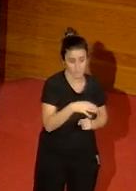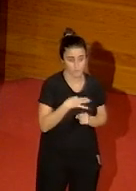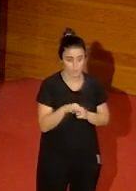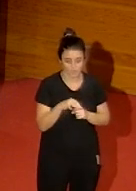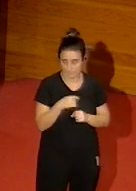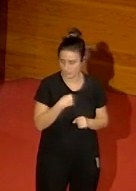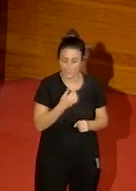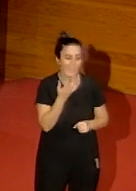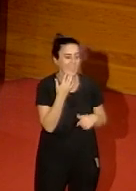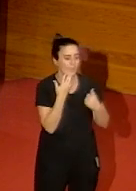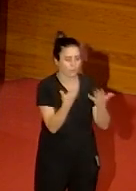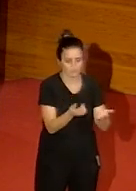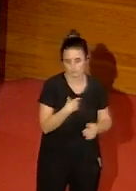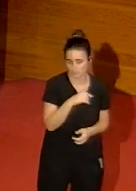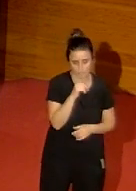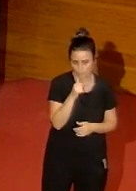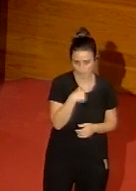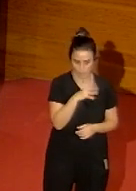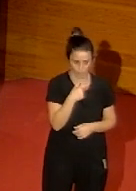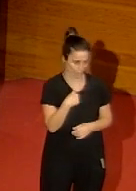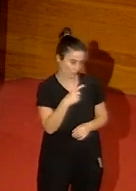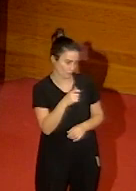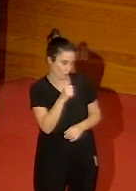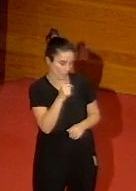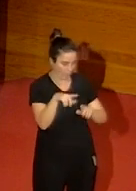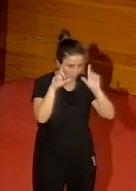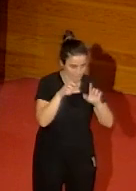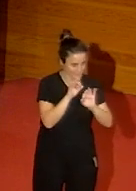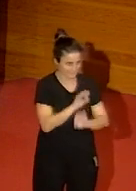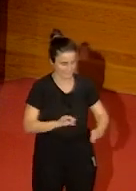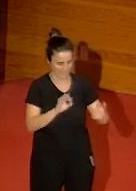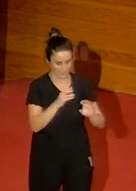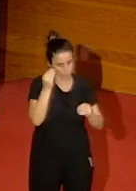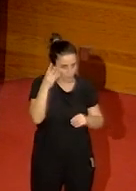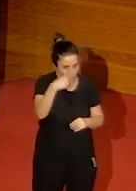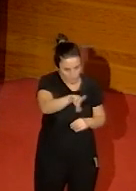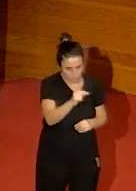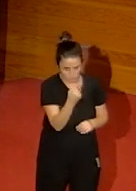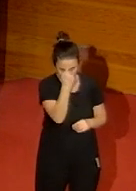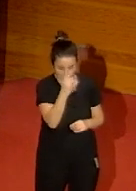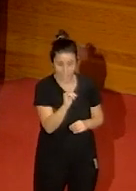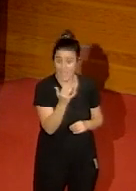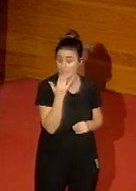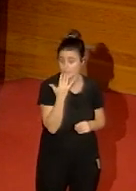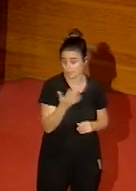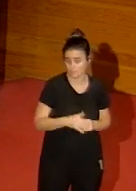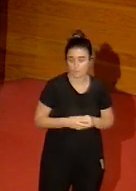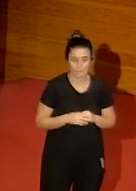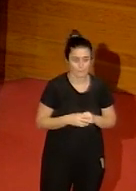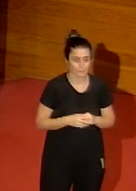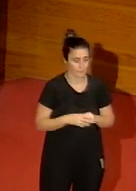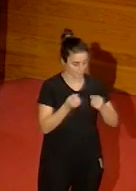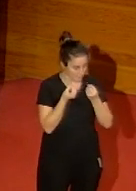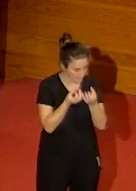nahi, ez? Horre, ataka estu batean, baina bururatuko zaizkizue adibideak. Politika, informazioa,